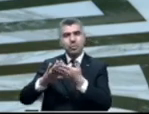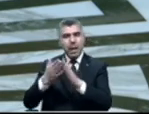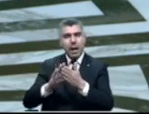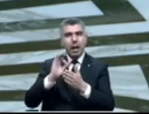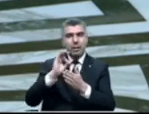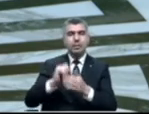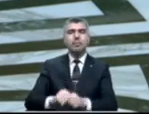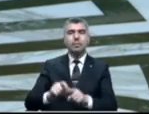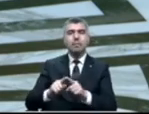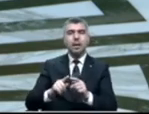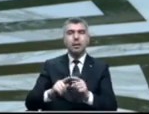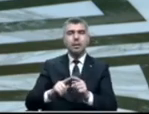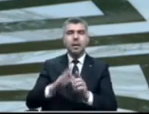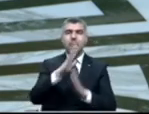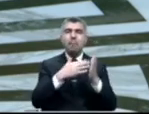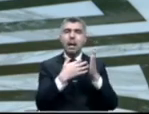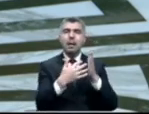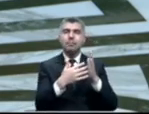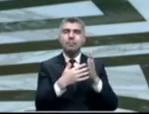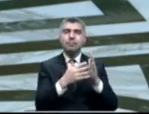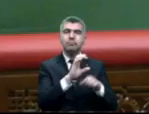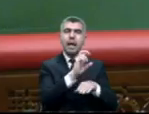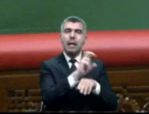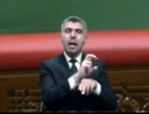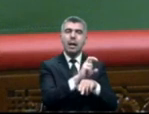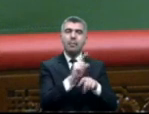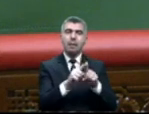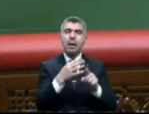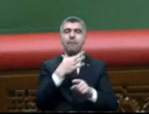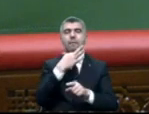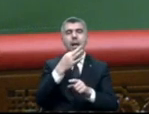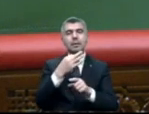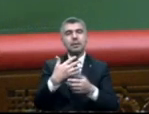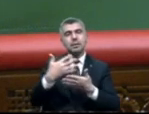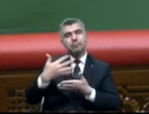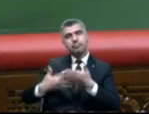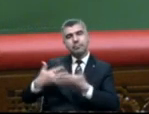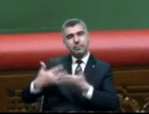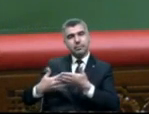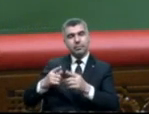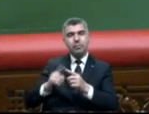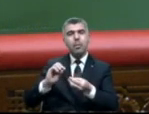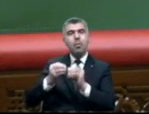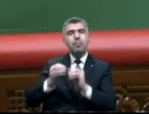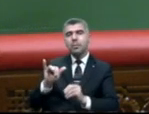فالتجربه ديال مخطط المغرب الاخضر خلتنا باش نمشيو لهذا التبسيط ديال المساطير، لان الاشكاليه شنو هي؟ هو